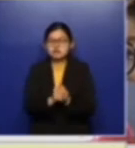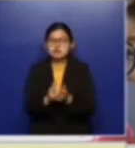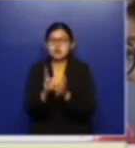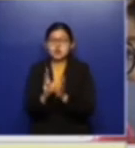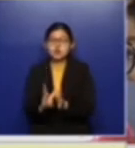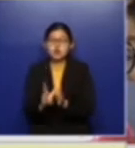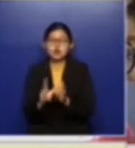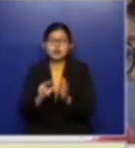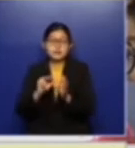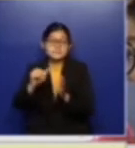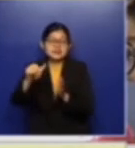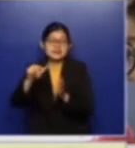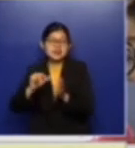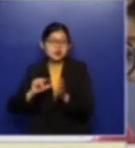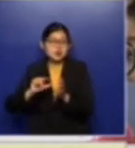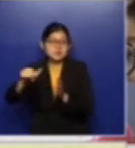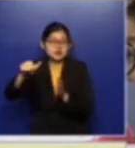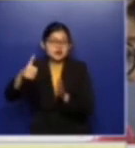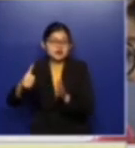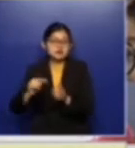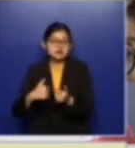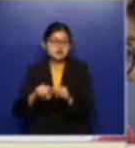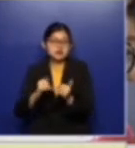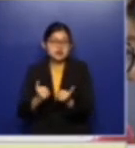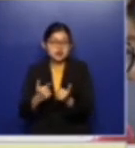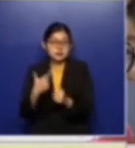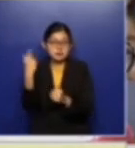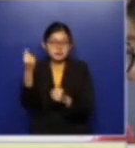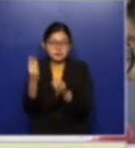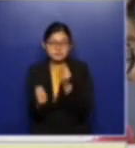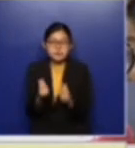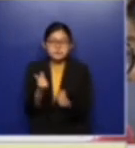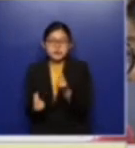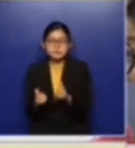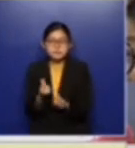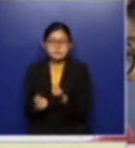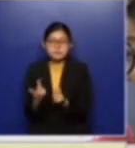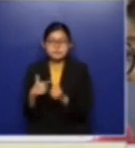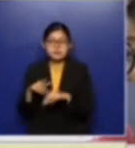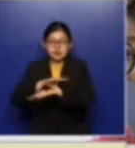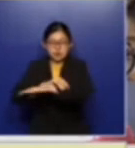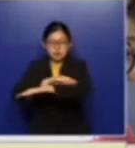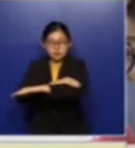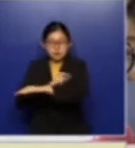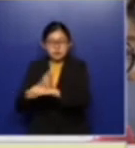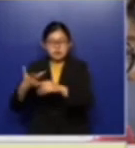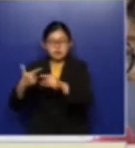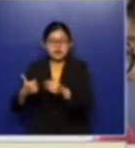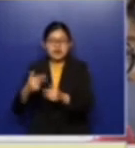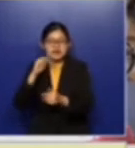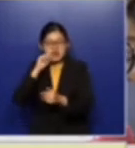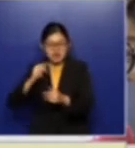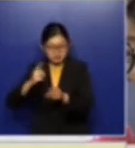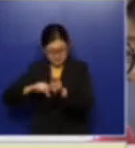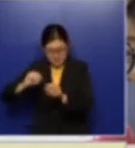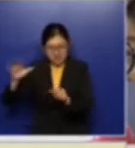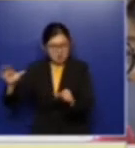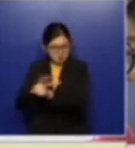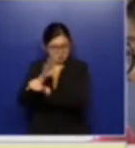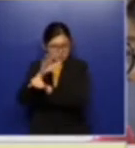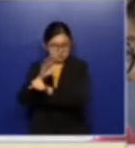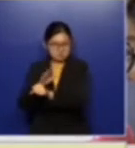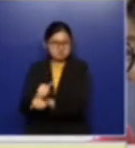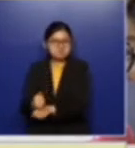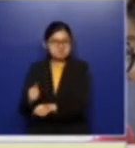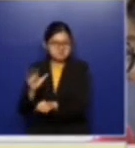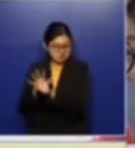รื่องของอุปโภคบริโภคท่านเปิดผับเปิดบาร์เปิดอาบอบนวดให้ใช้น้ำกันเดี๋ยวยังเต็มที่พอถามถึงมีน้